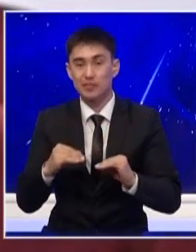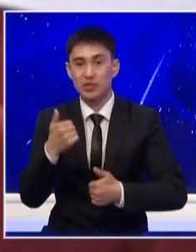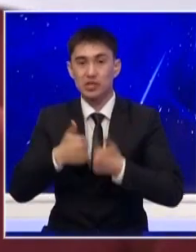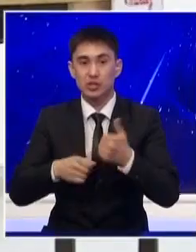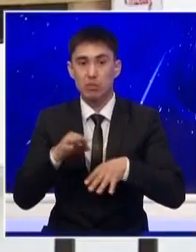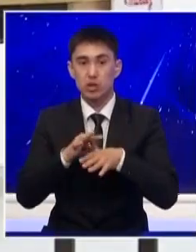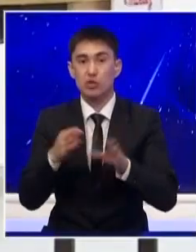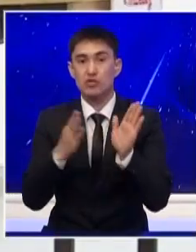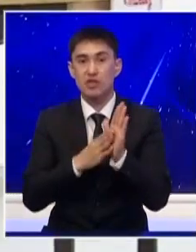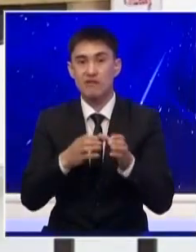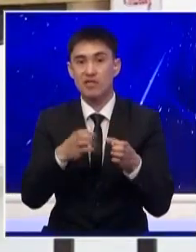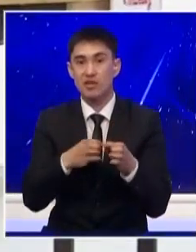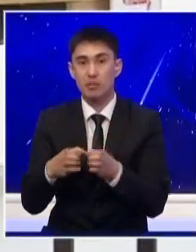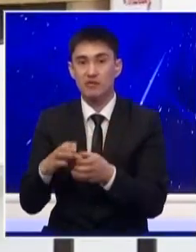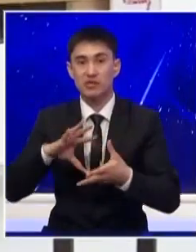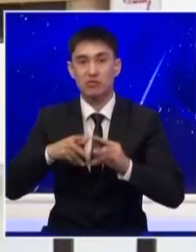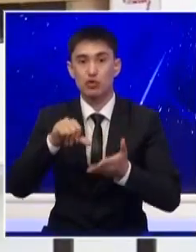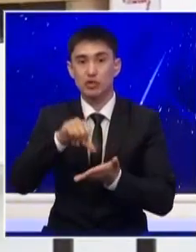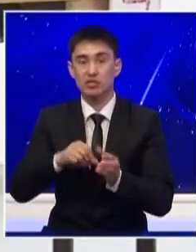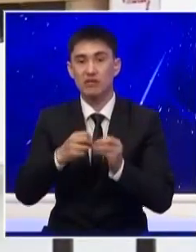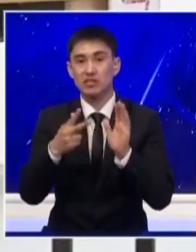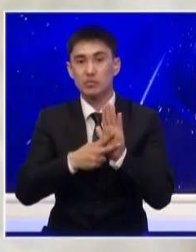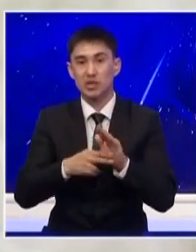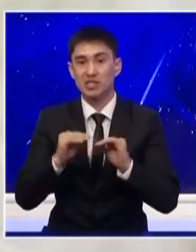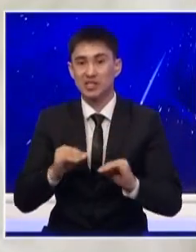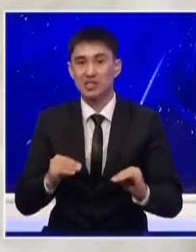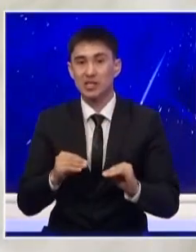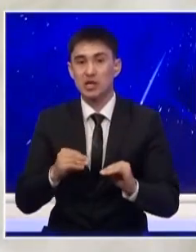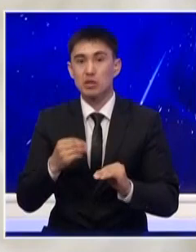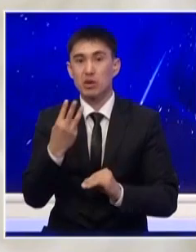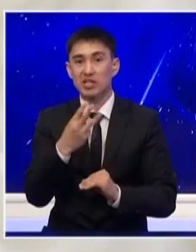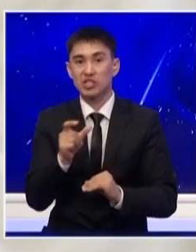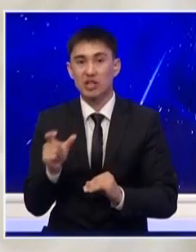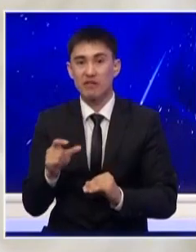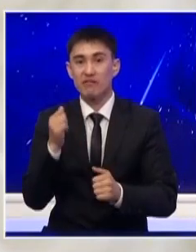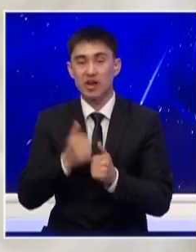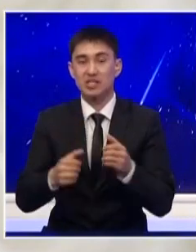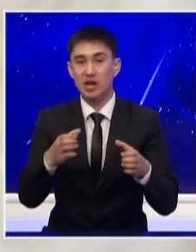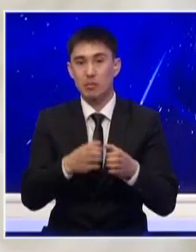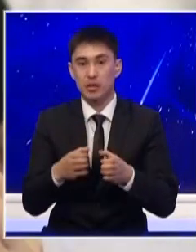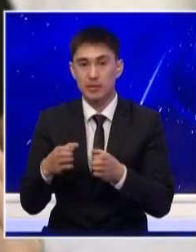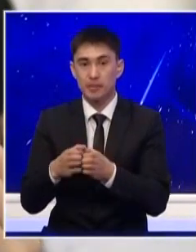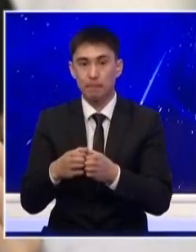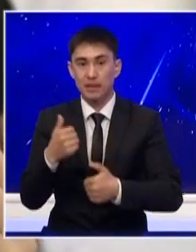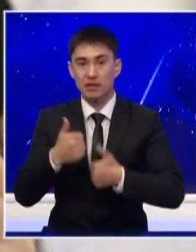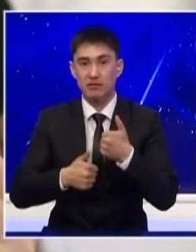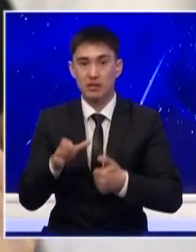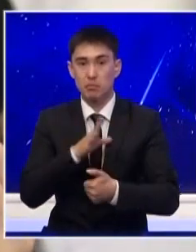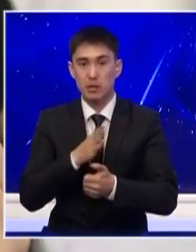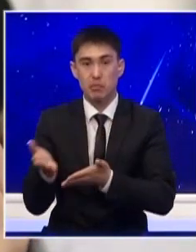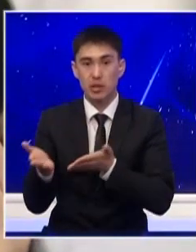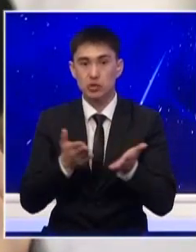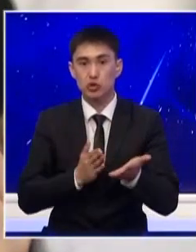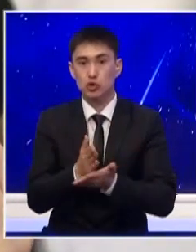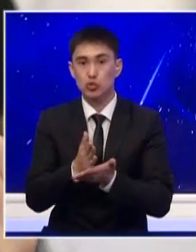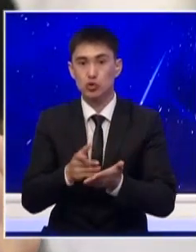Состязание прошло в 9 этапов, всего приняли участие 18 школьников, то есть по 3 человека в каждой команде. На соревнования был